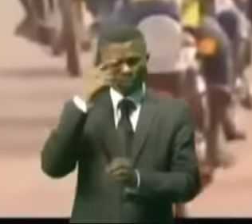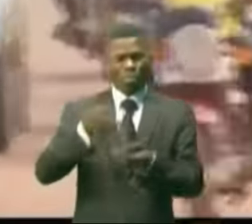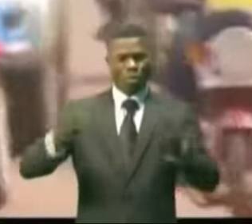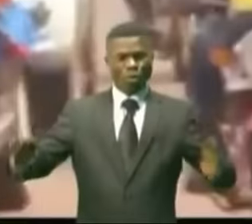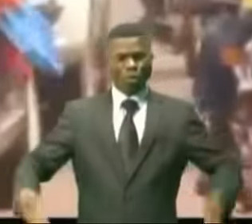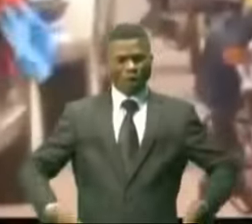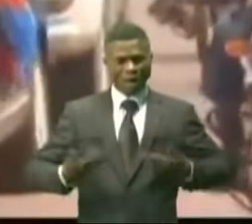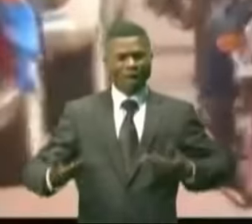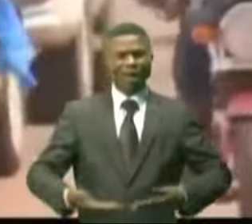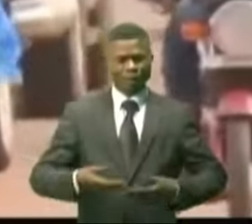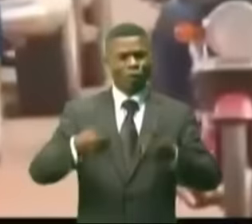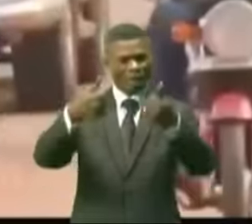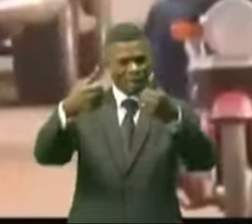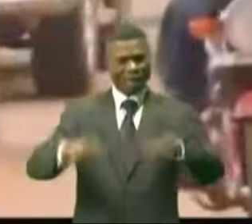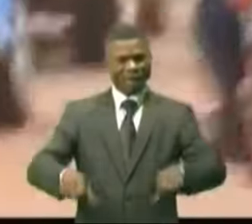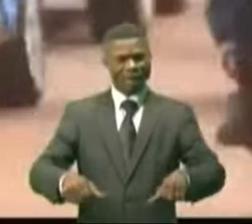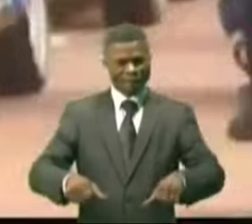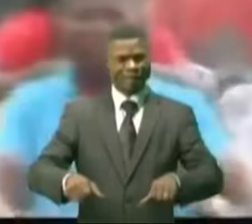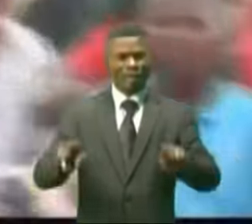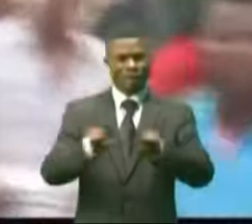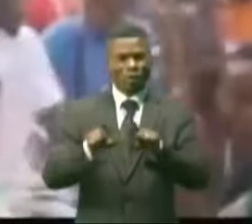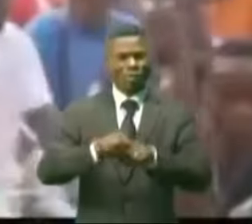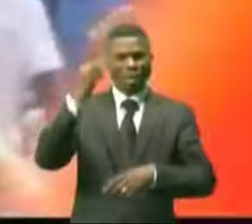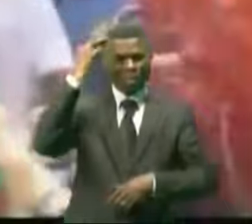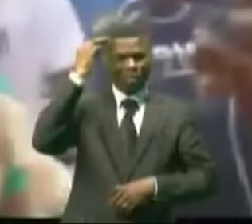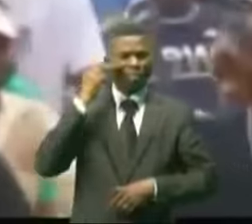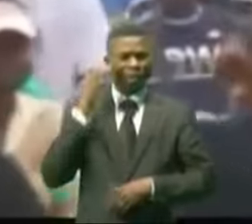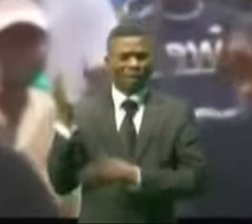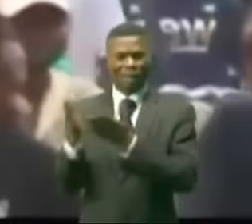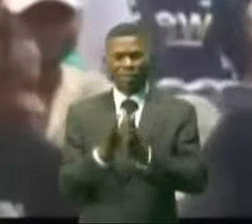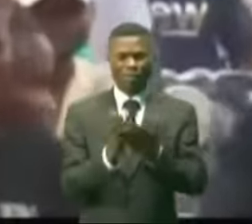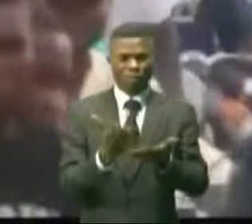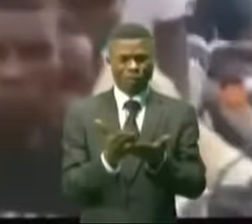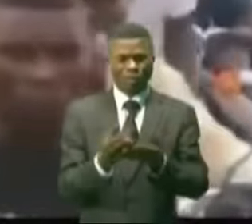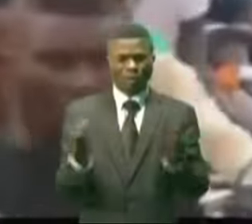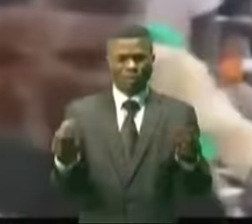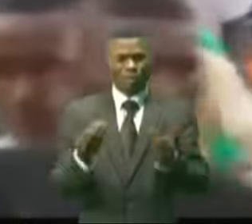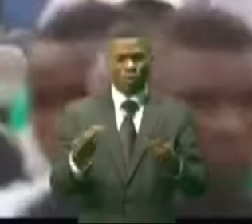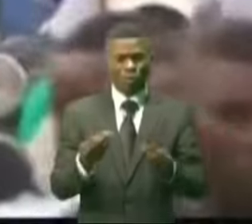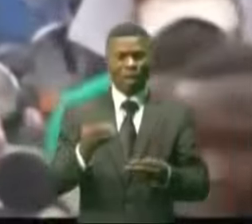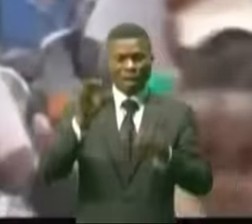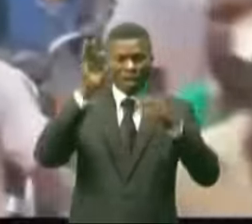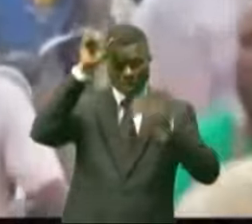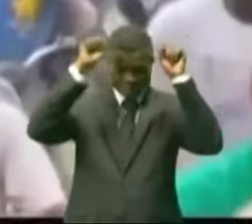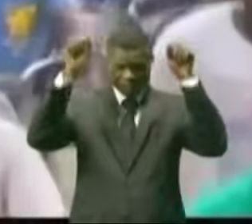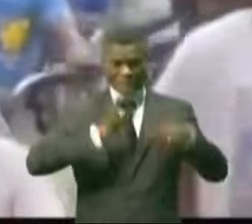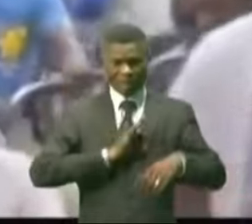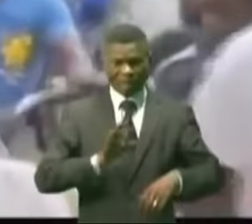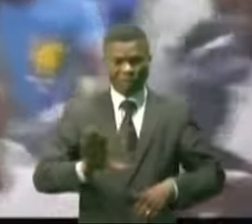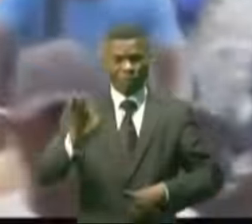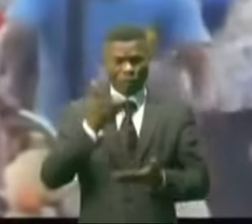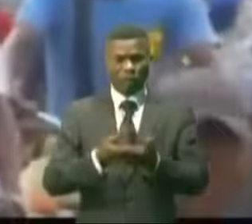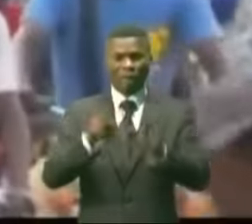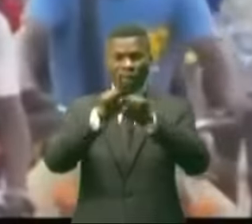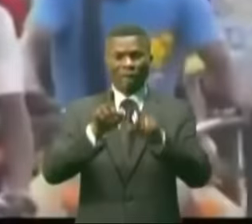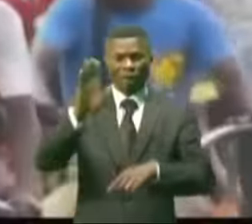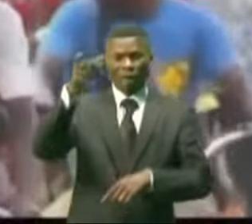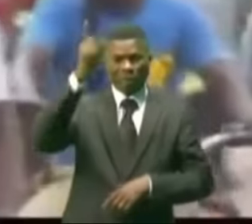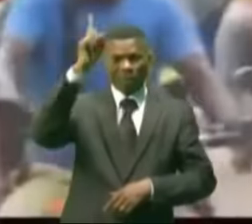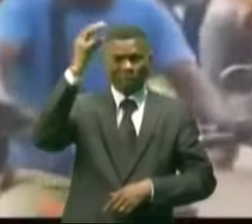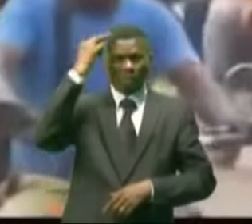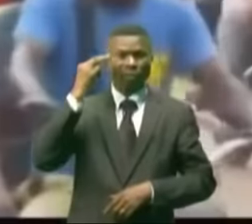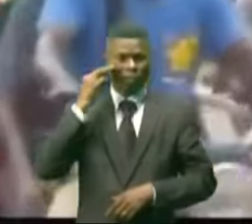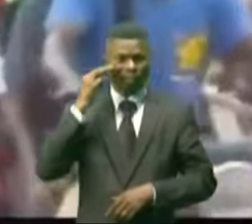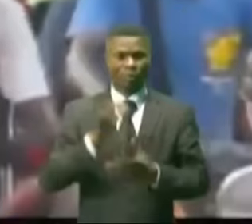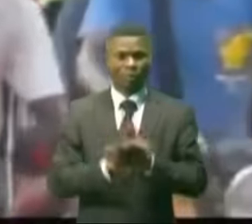chaleureuses félicitations au président de la République, Félix Antoine Tshisekedi, ainsi qu'à son premier ministre. Le